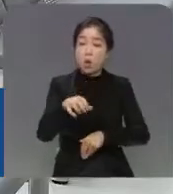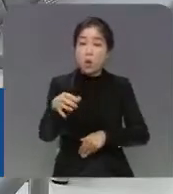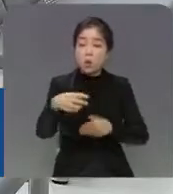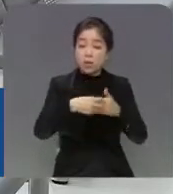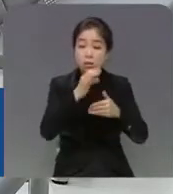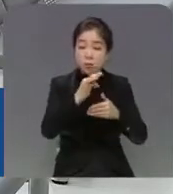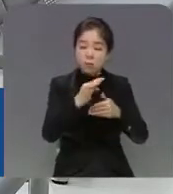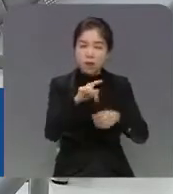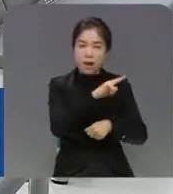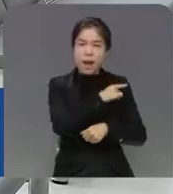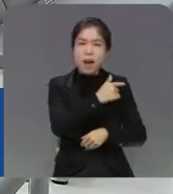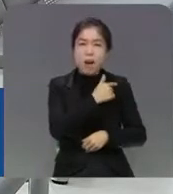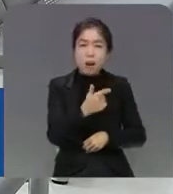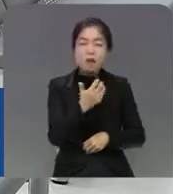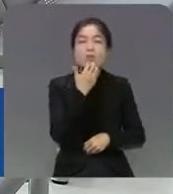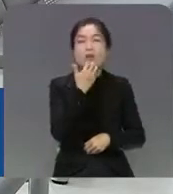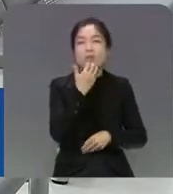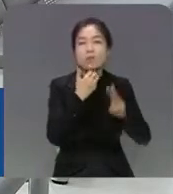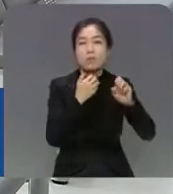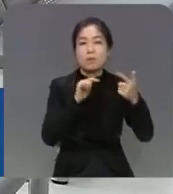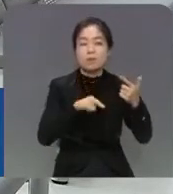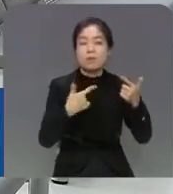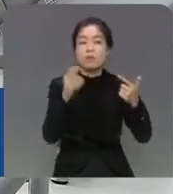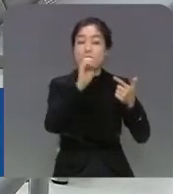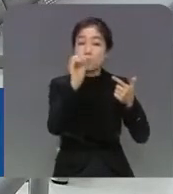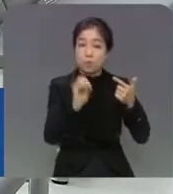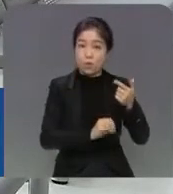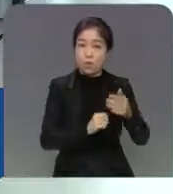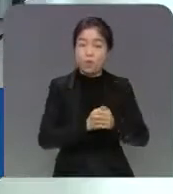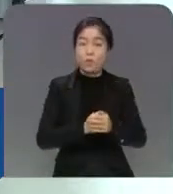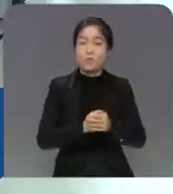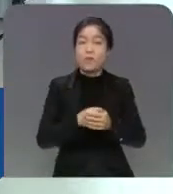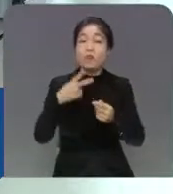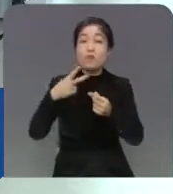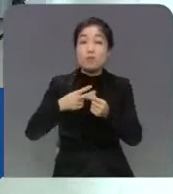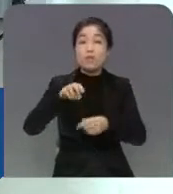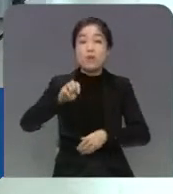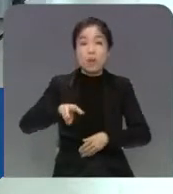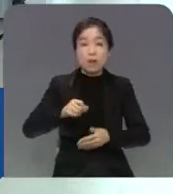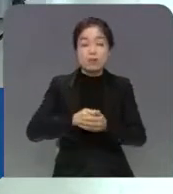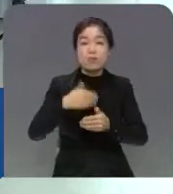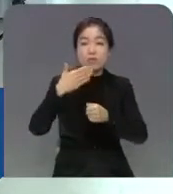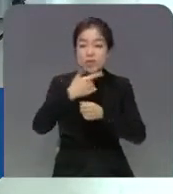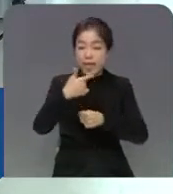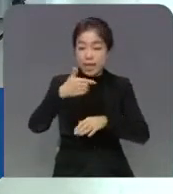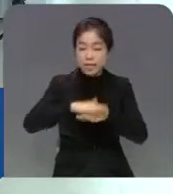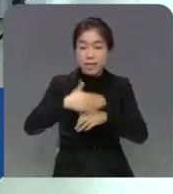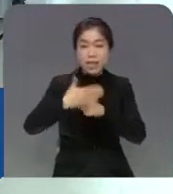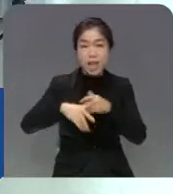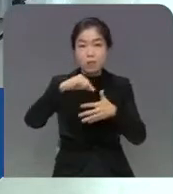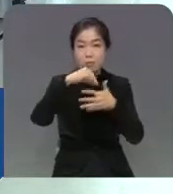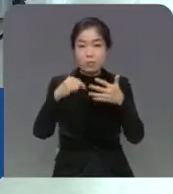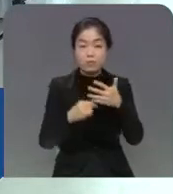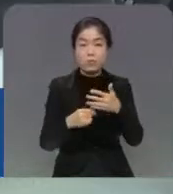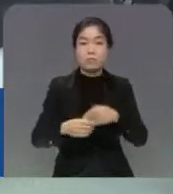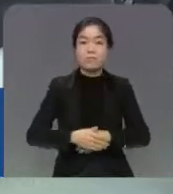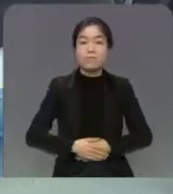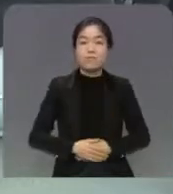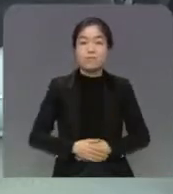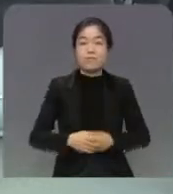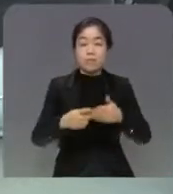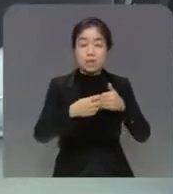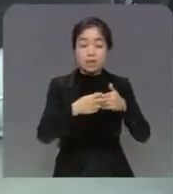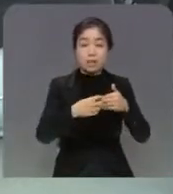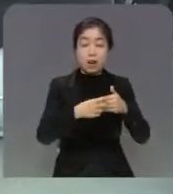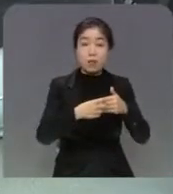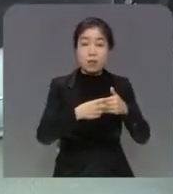진료비 비중이 가장 높은 곳은 서울로 36.6%였고 다음이 광주와 대전, 대구 순이었습니다.